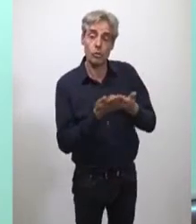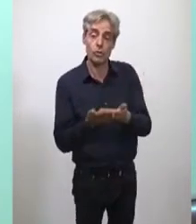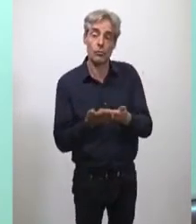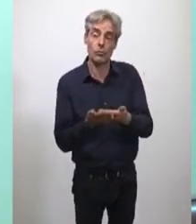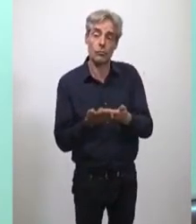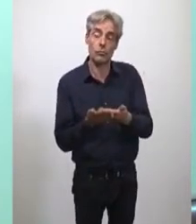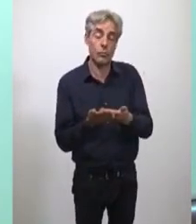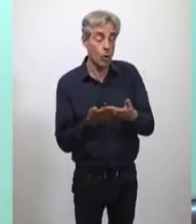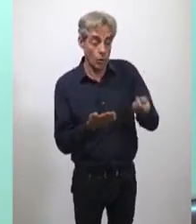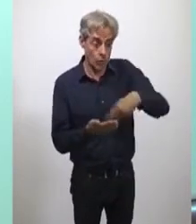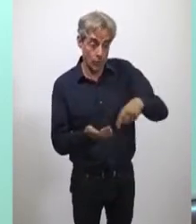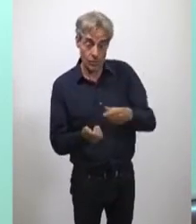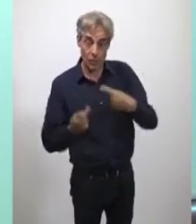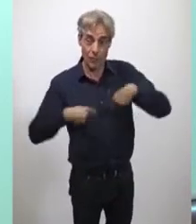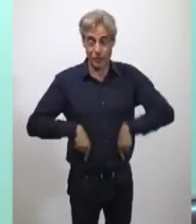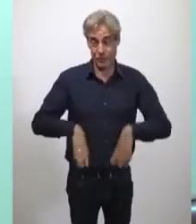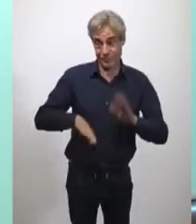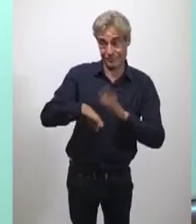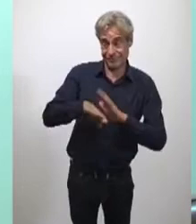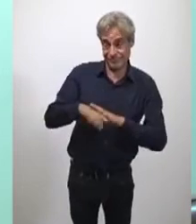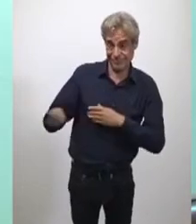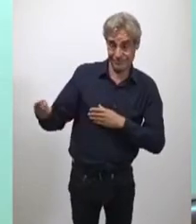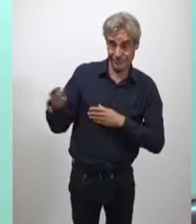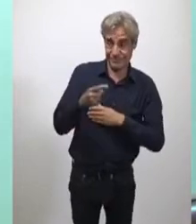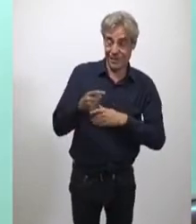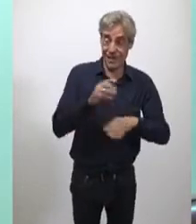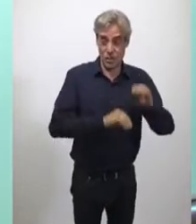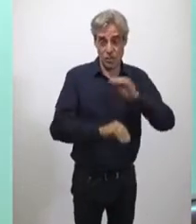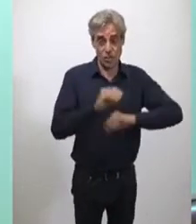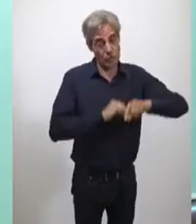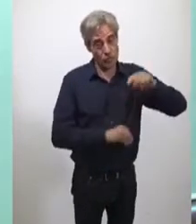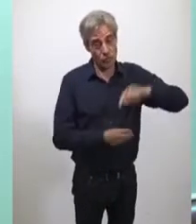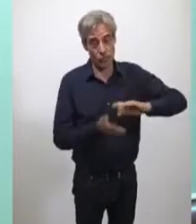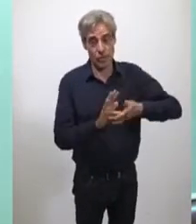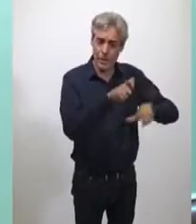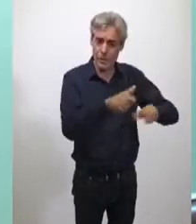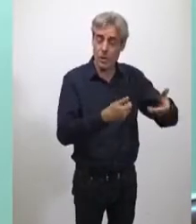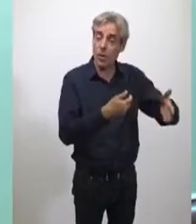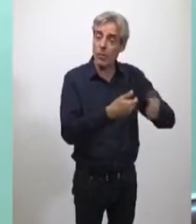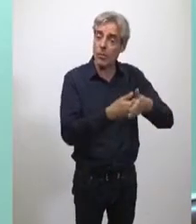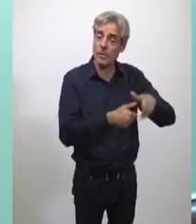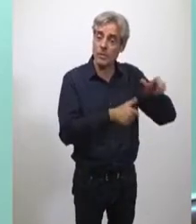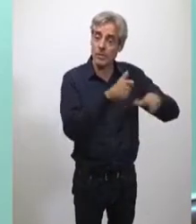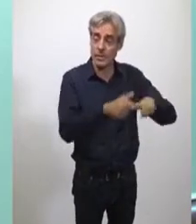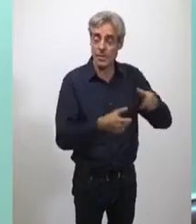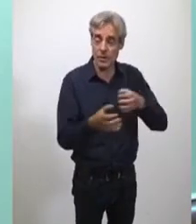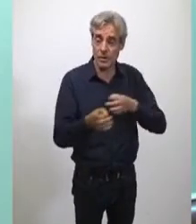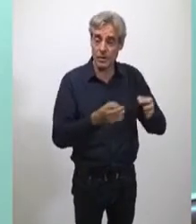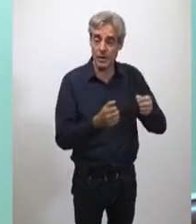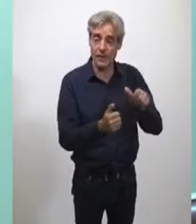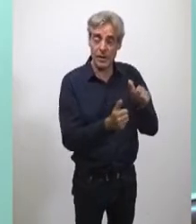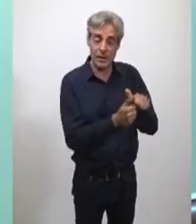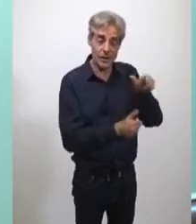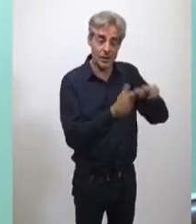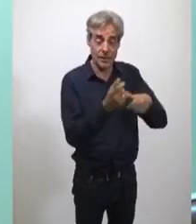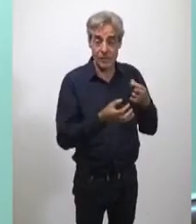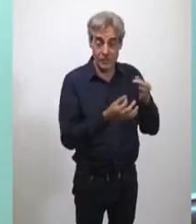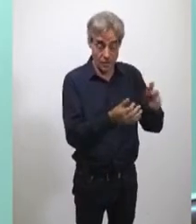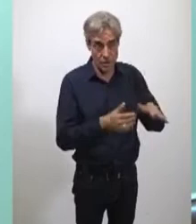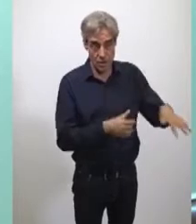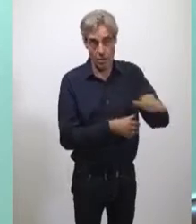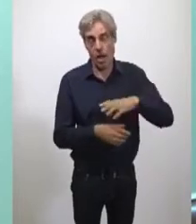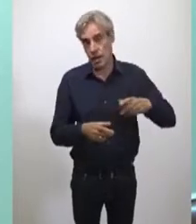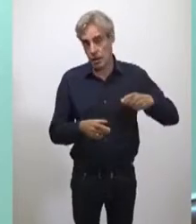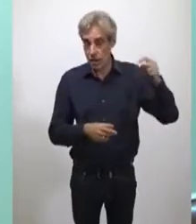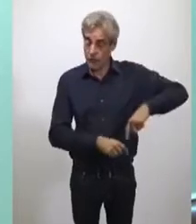précisément au gouvernement d'enjoindre aux soignants et à toutes les personnes en contact direct et régulier avec des personnes fragiles de